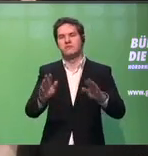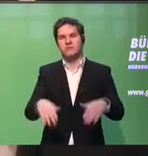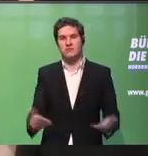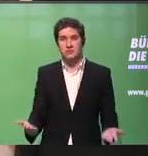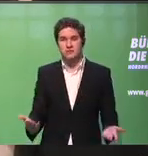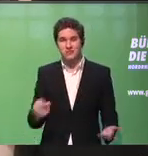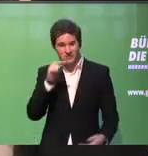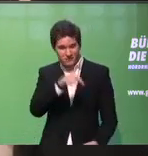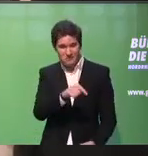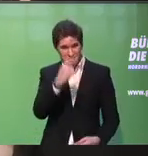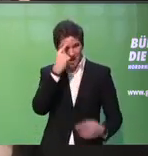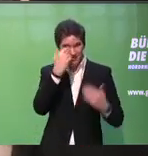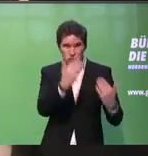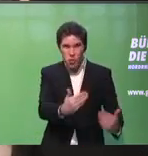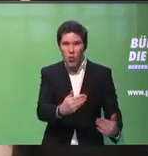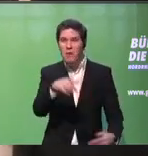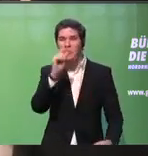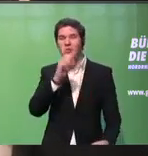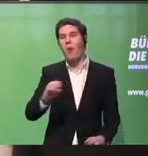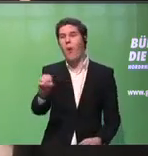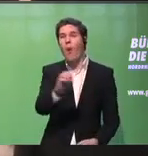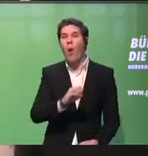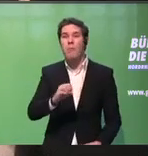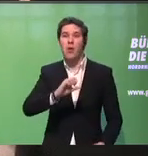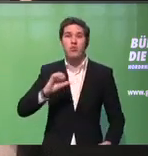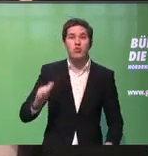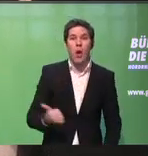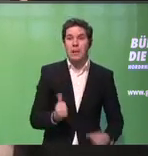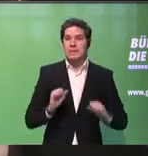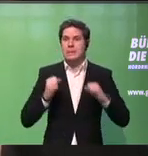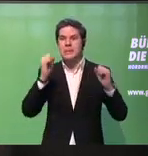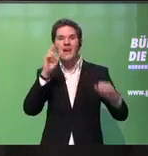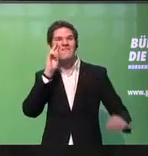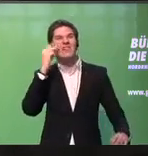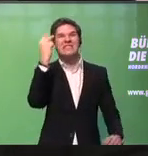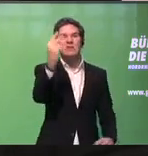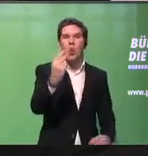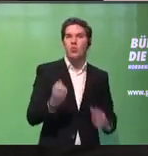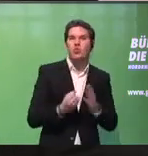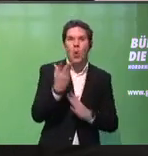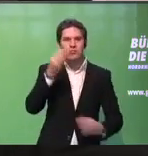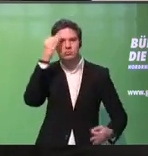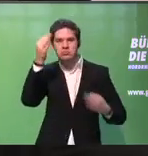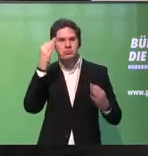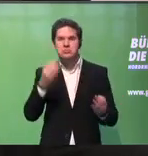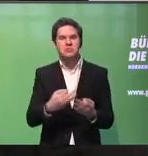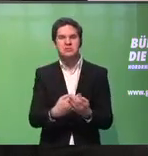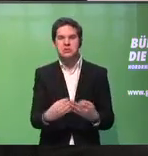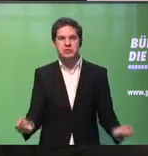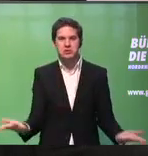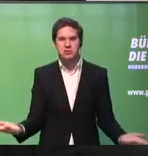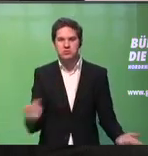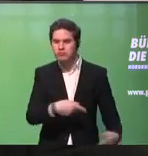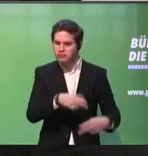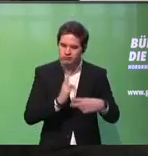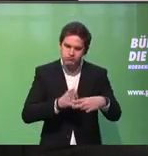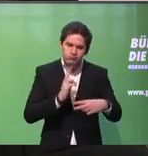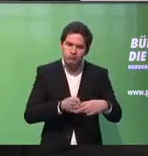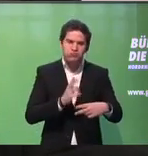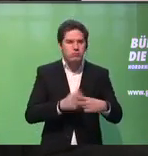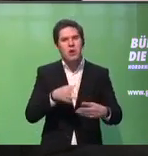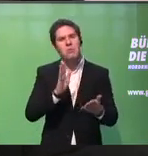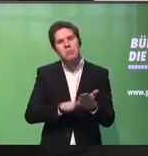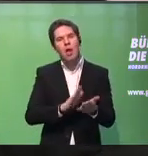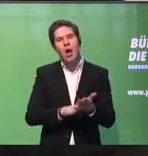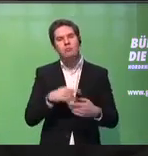wollen eigentlich nichts mehr Großes mit Europa, visionslos, die sagt, wir machen so weiter, ergreifen